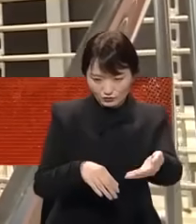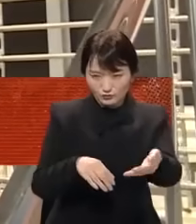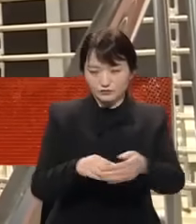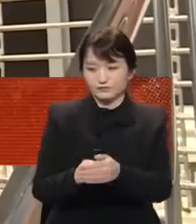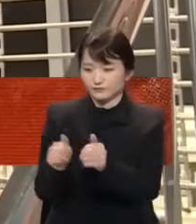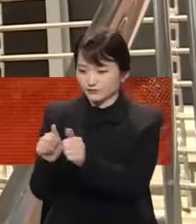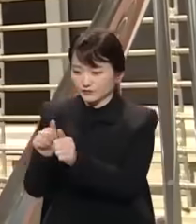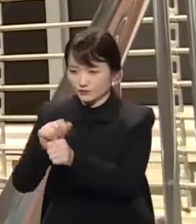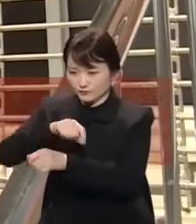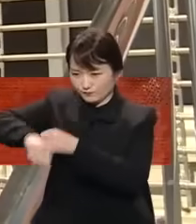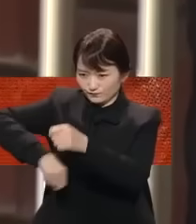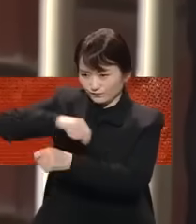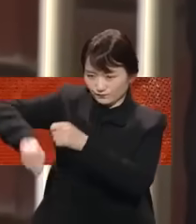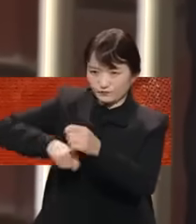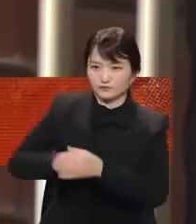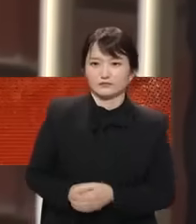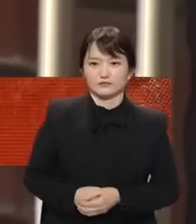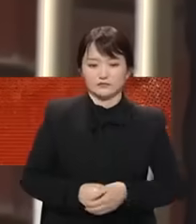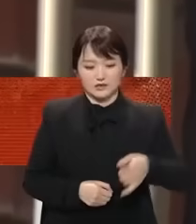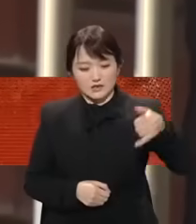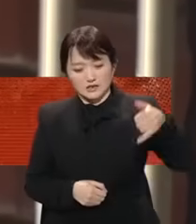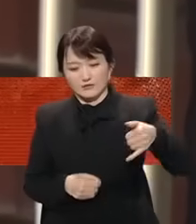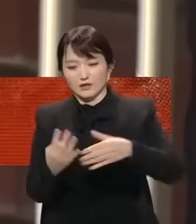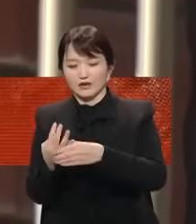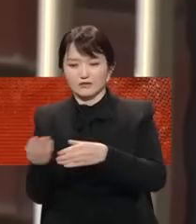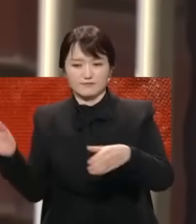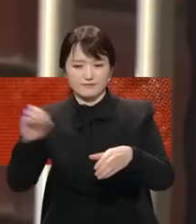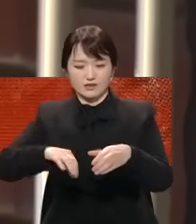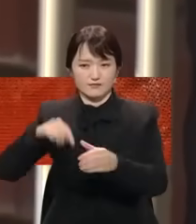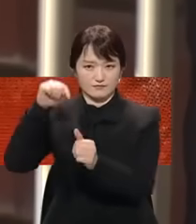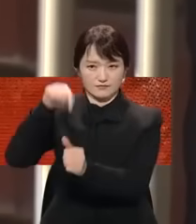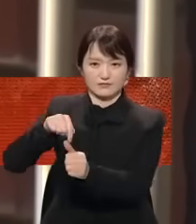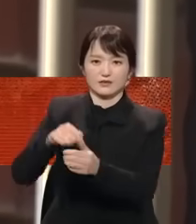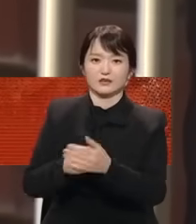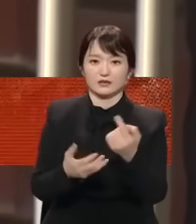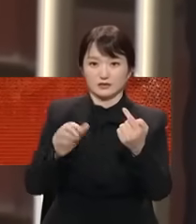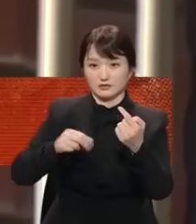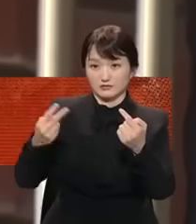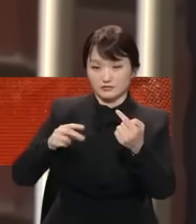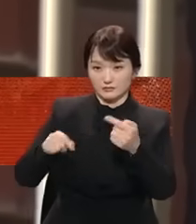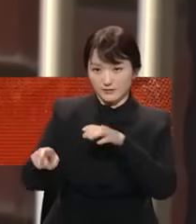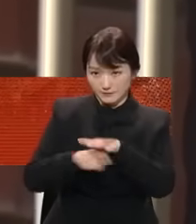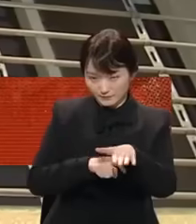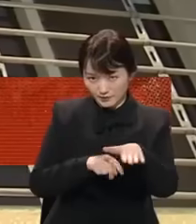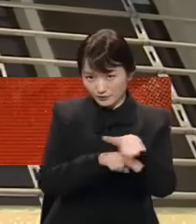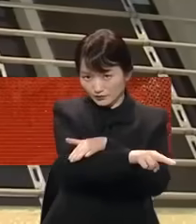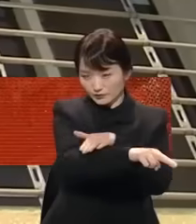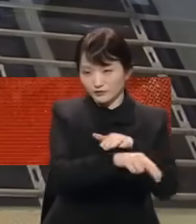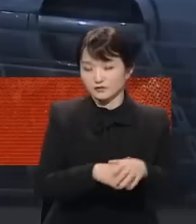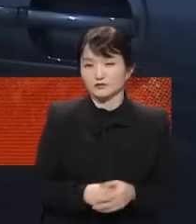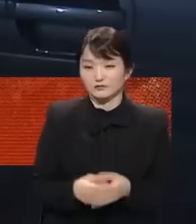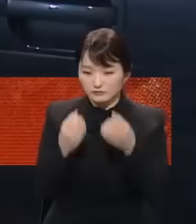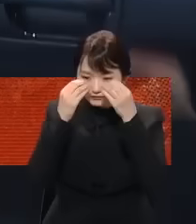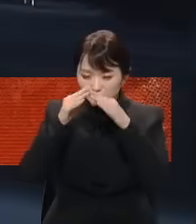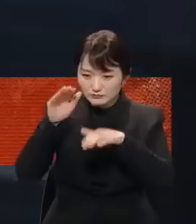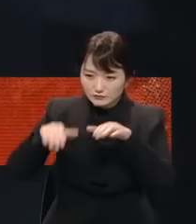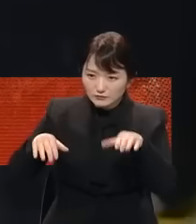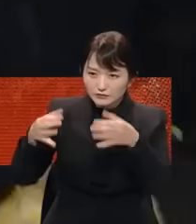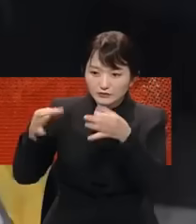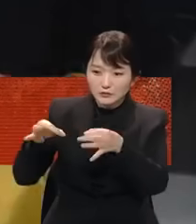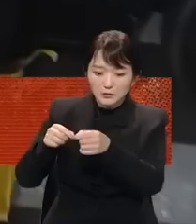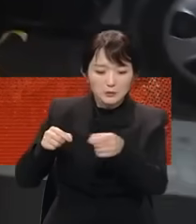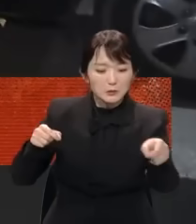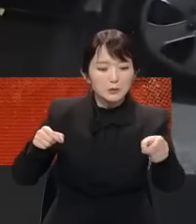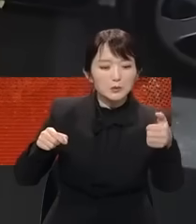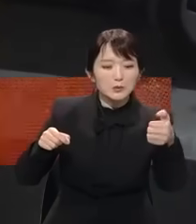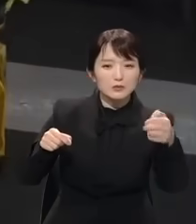돈 가방에 현금을 다 담으라고 지시합니다이 그렇게 1억 2천만 원 가량을 챙겼습니다이 세마 금고에서 불과 50m